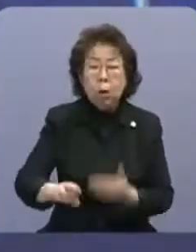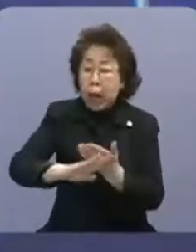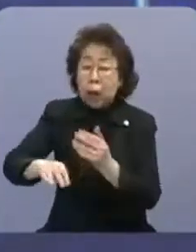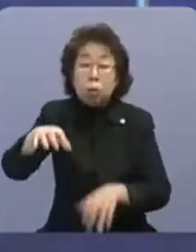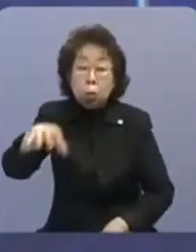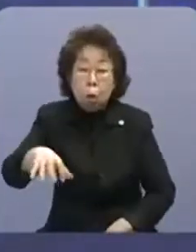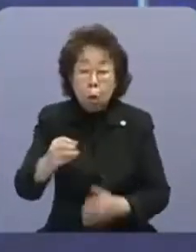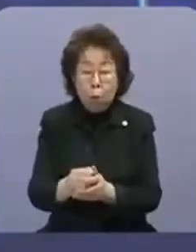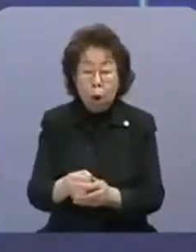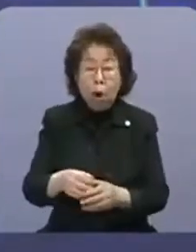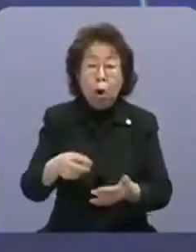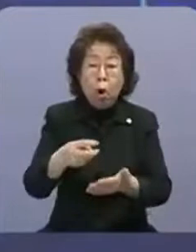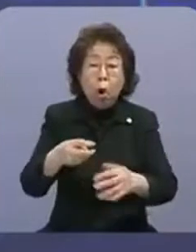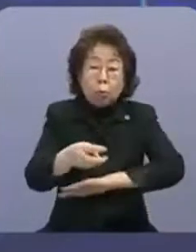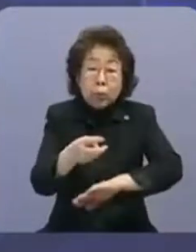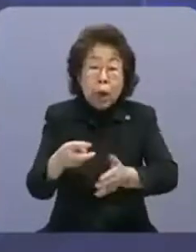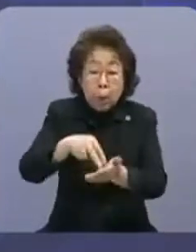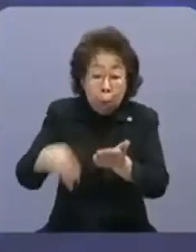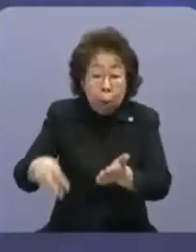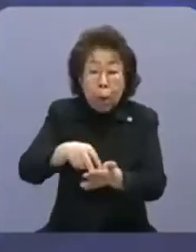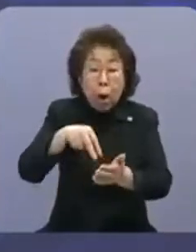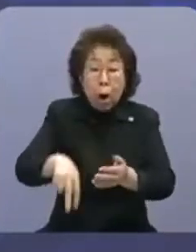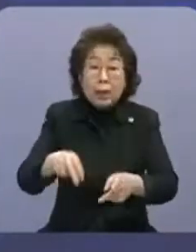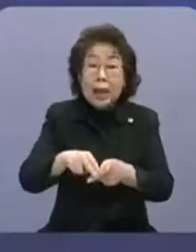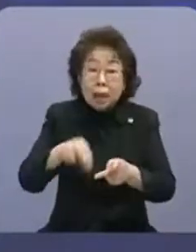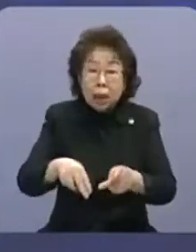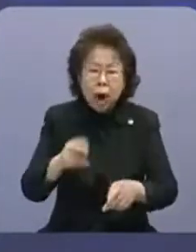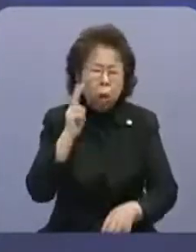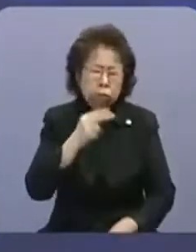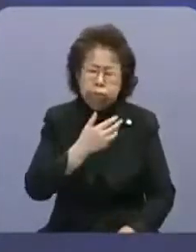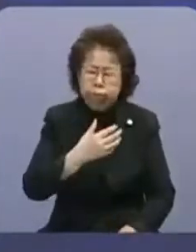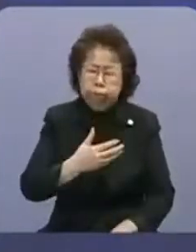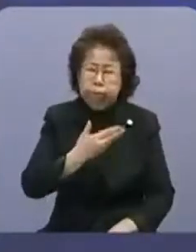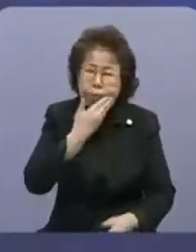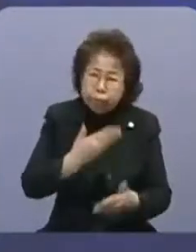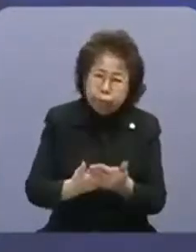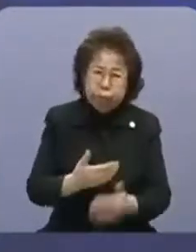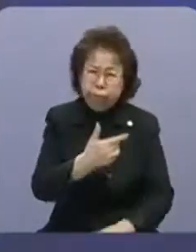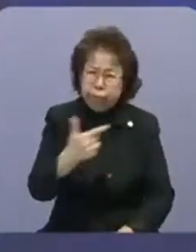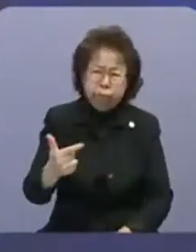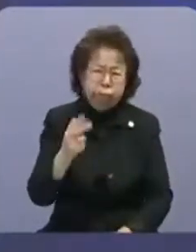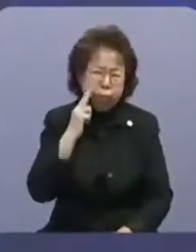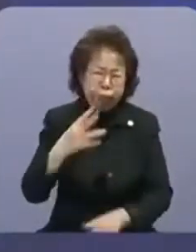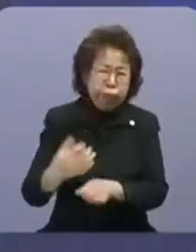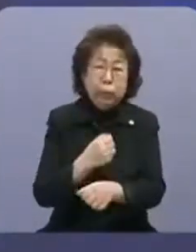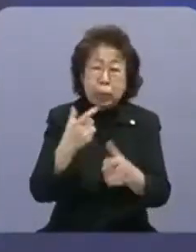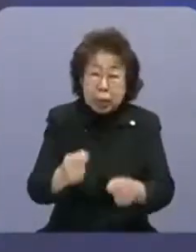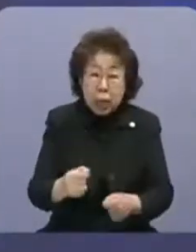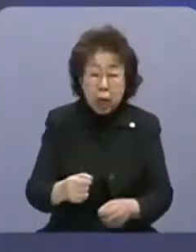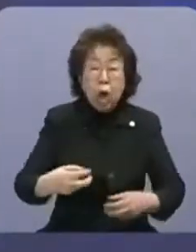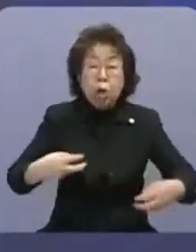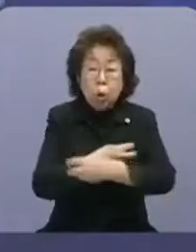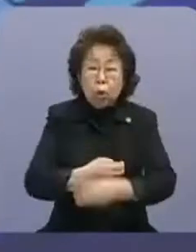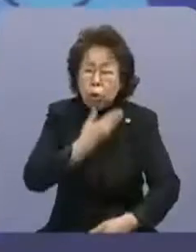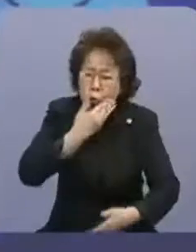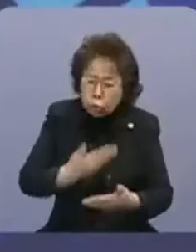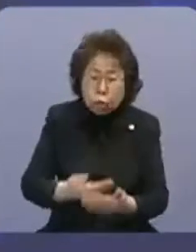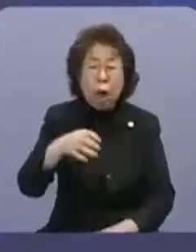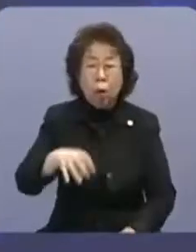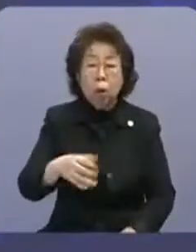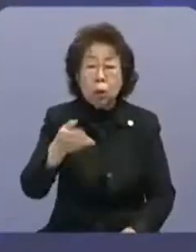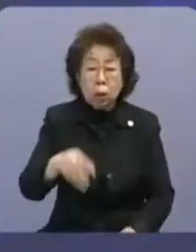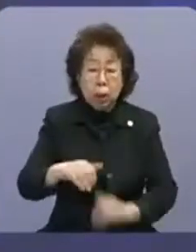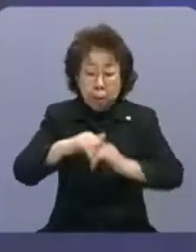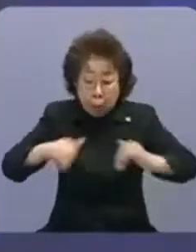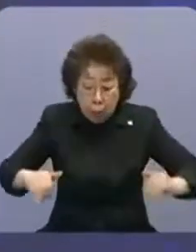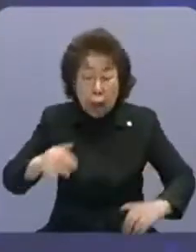복합환승센터 상황이 더 심각합니다 항만과 도심을 잊기 위해 지는 교통 거 첨 시설인데 정작